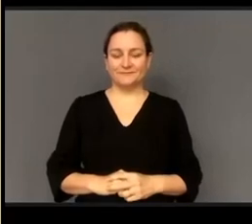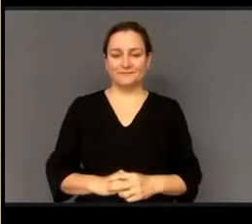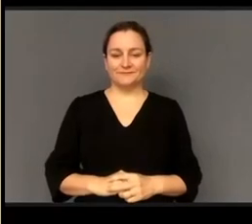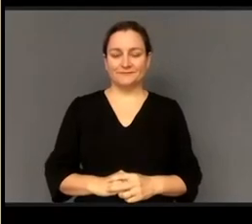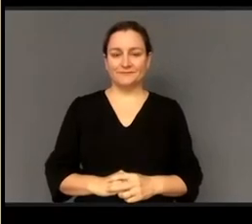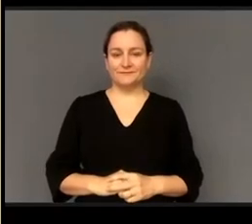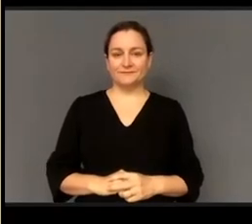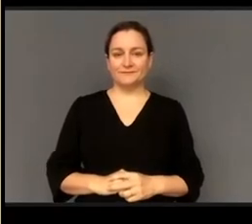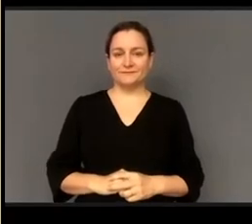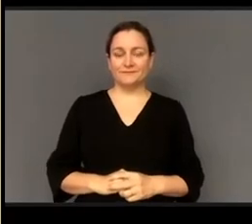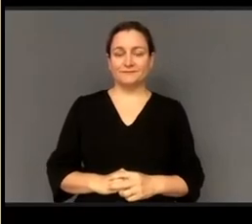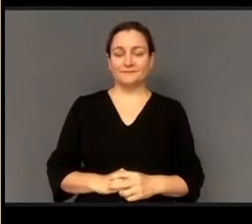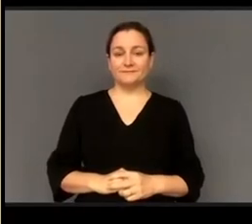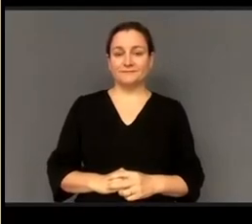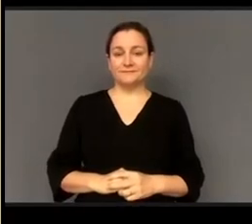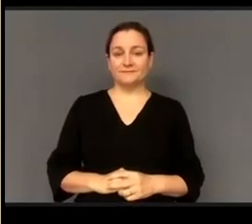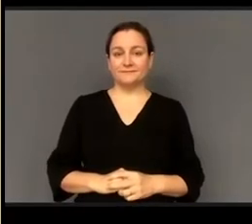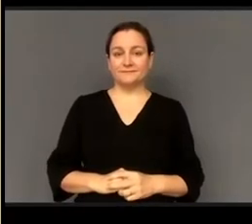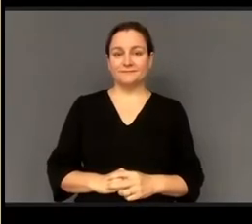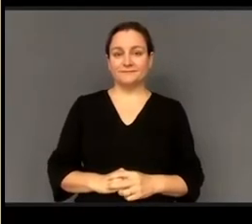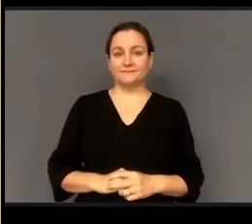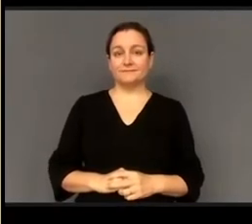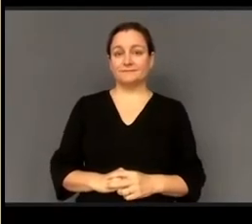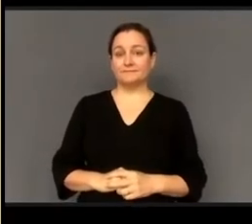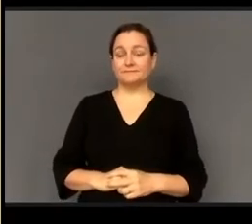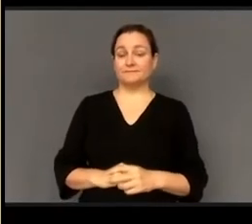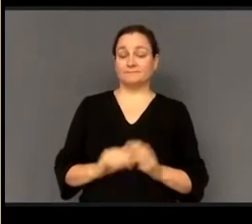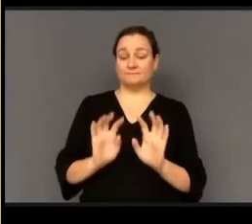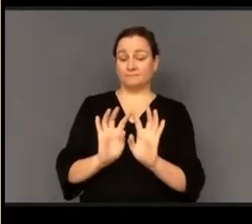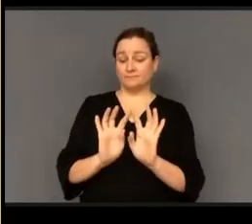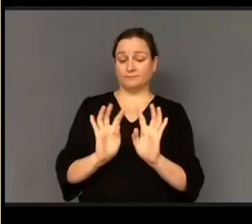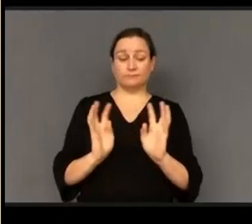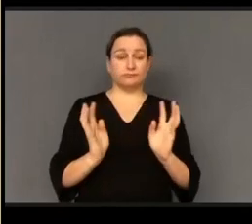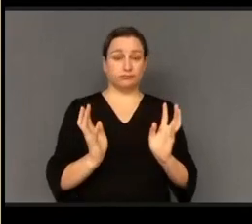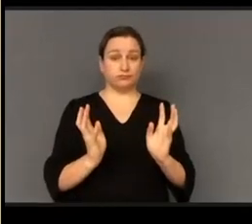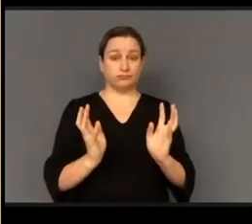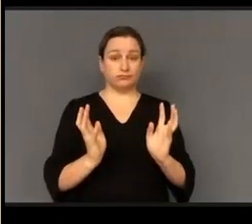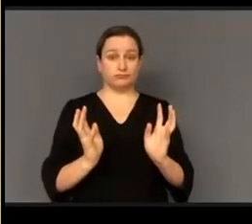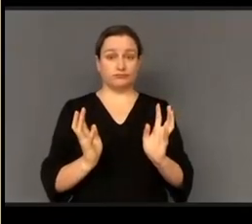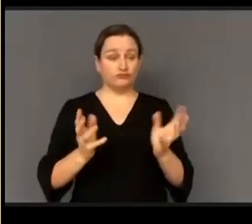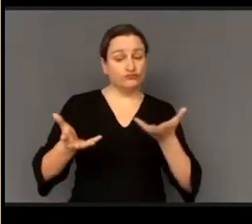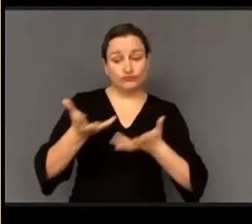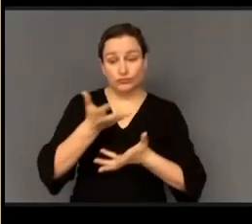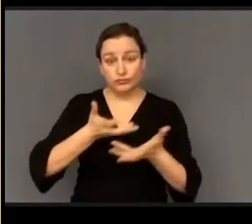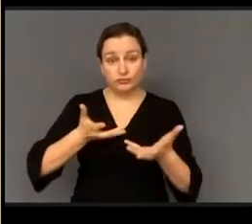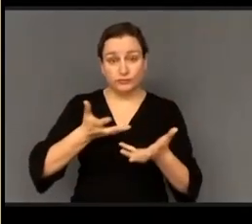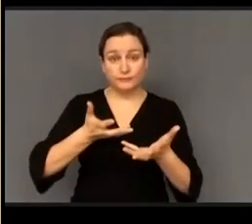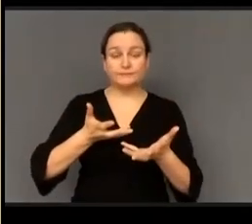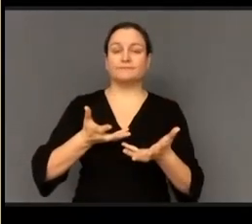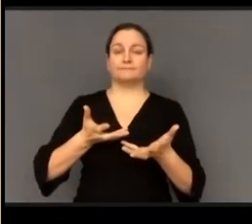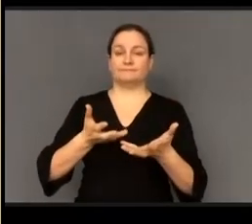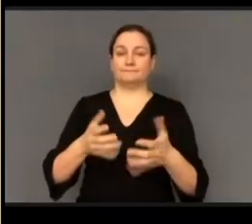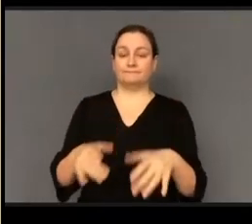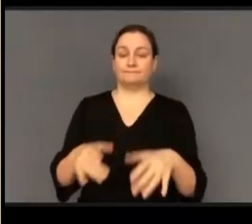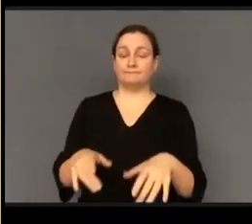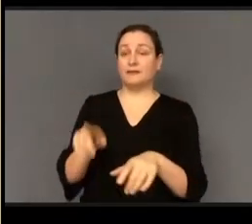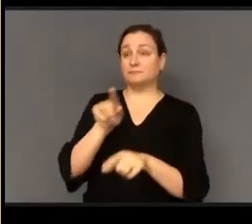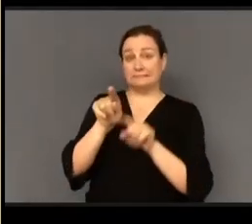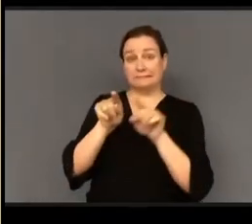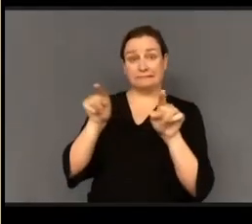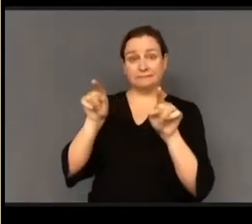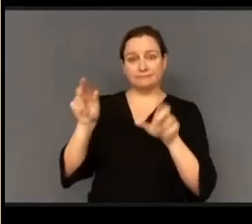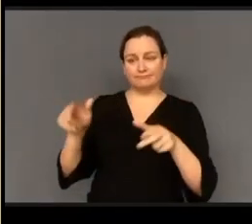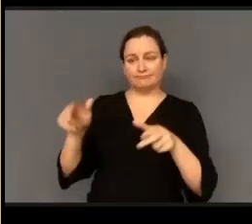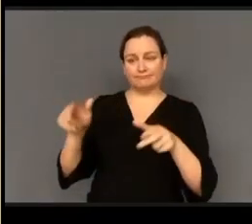Je souhaiterais d'abord rendre hommage à tous les participants au forum, qu'ils soient ici ou en